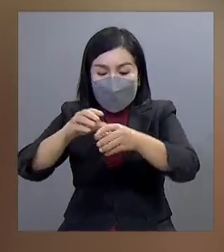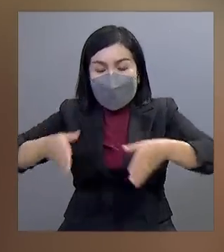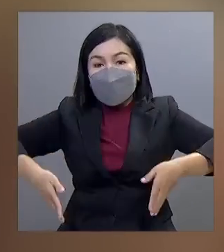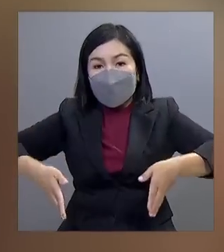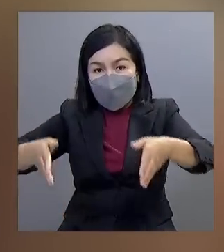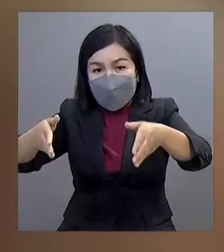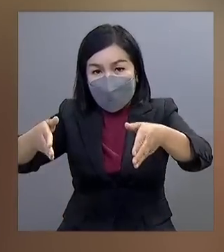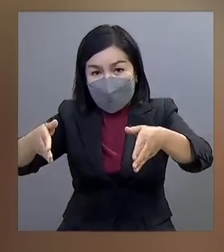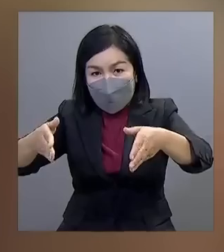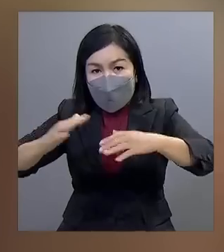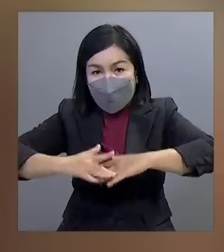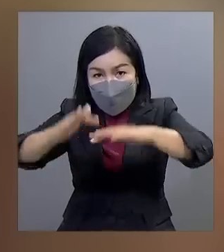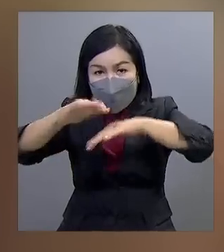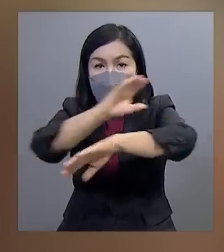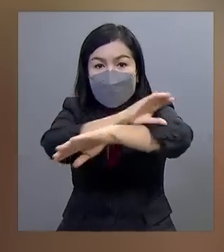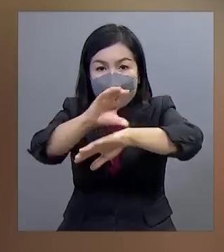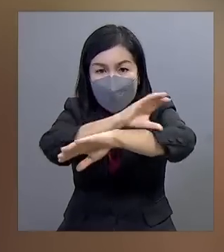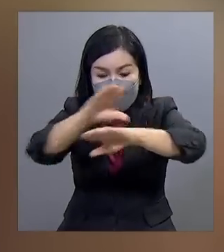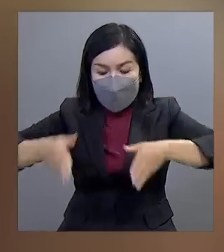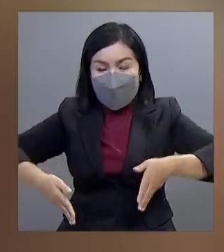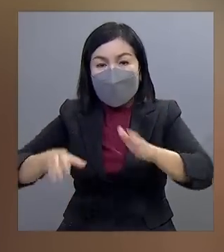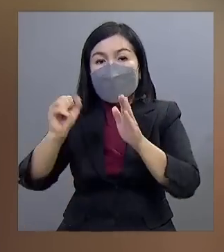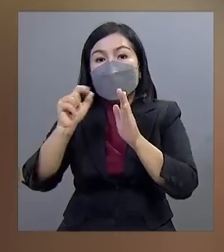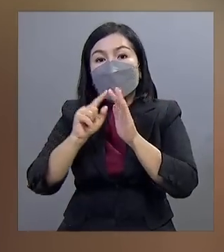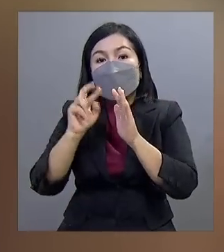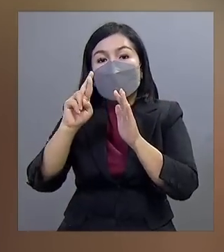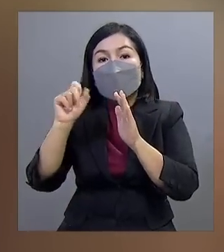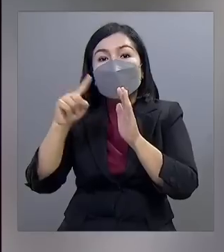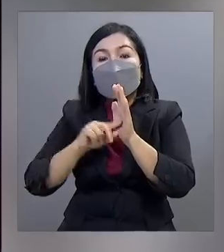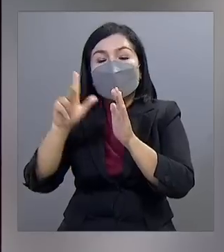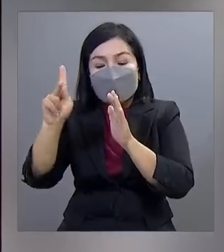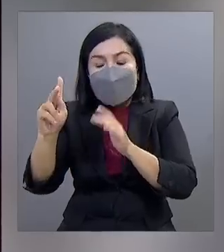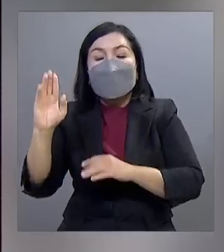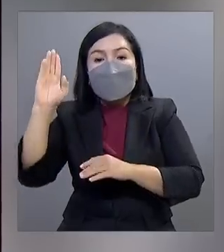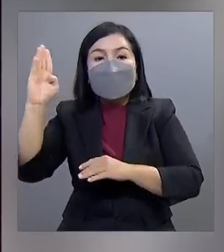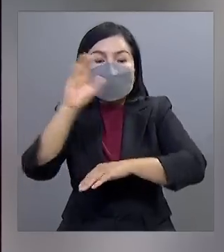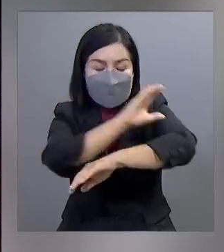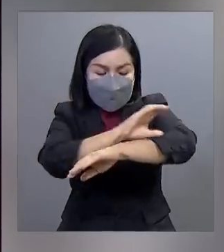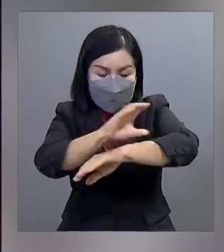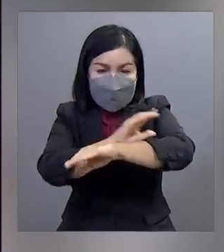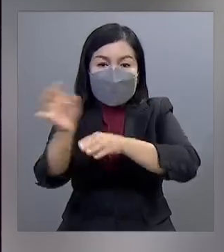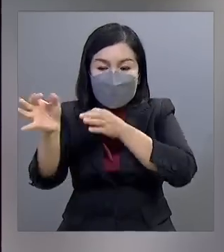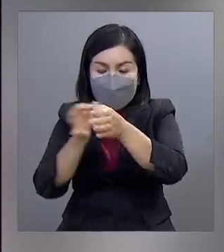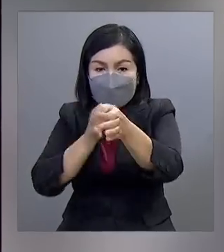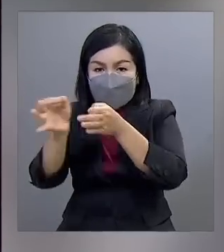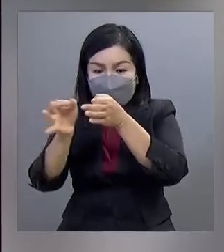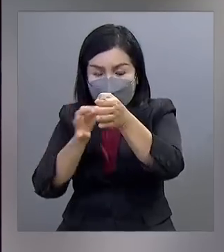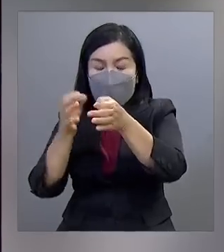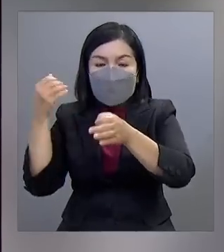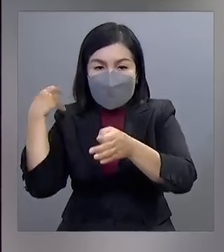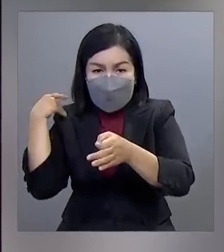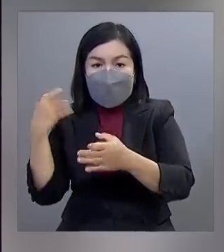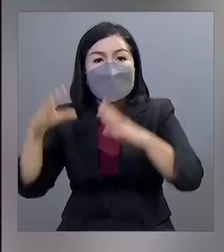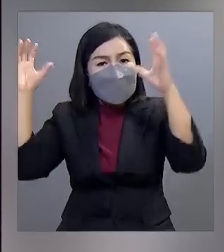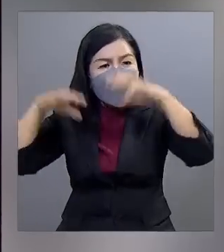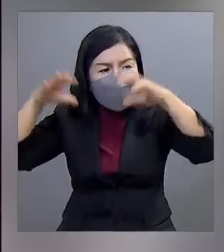ไดเลื่อน BTS สุรศักดิ์นะคะหลังจากเกิดเหตุการณ์ค่ะทางบริษัท BTS ก็ชี้แจงแบบเป็นทางการนะคะว่ามีฝนตกหนักประกอบ